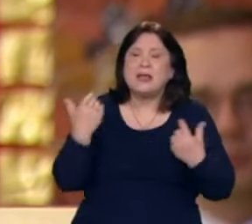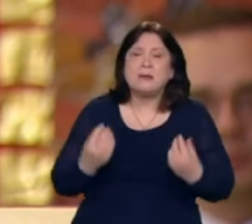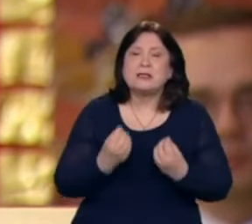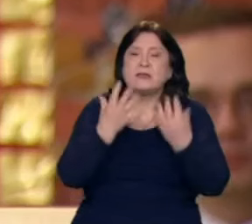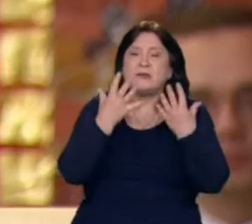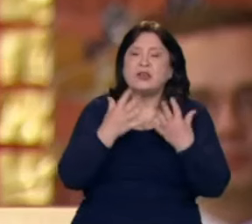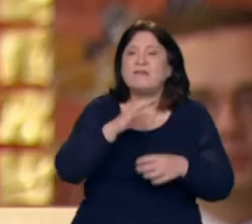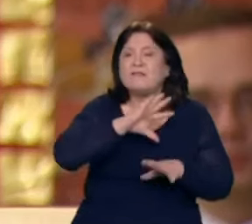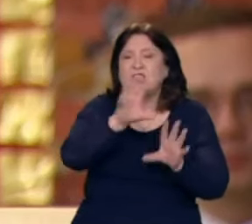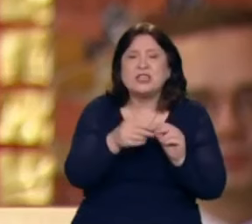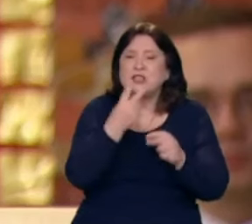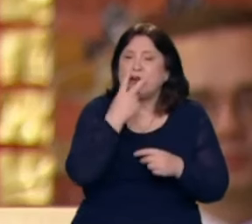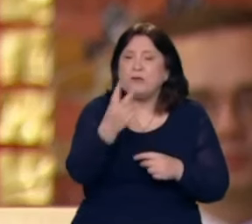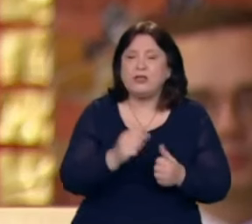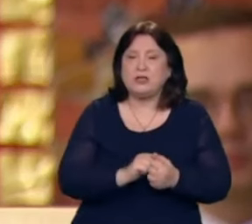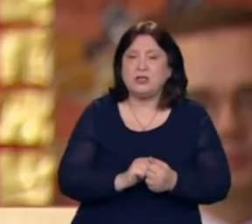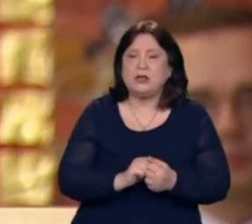niewidzial